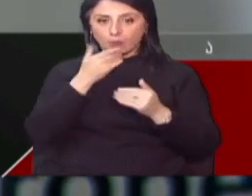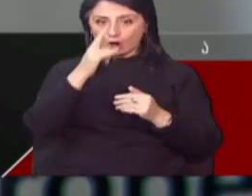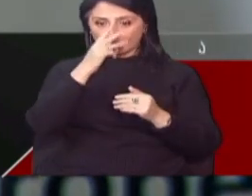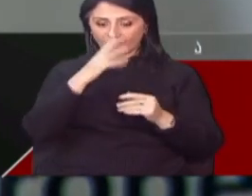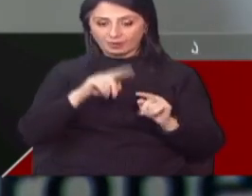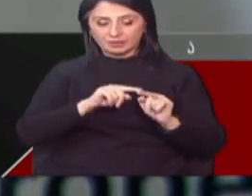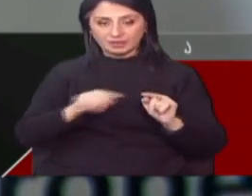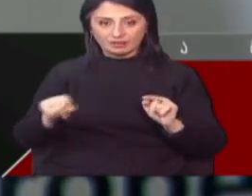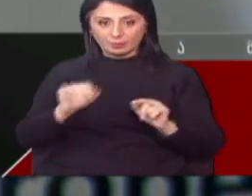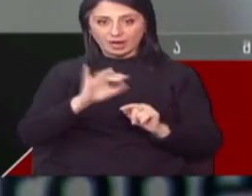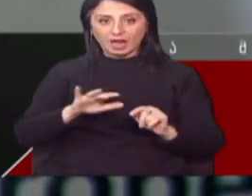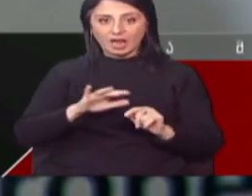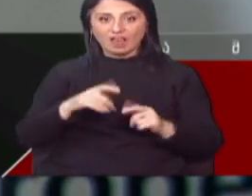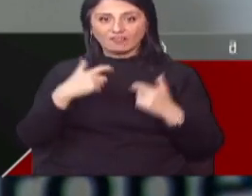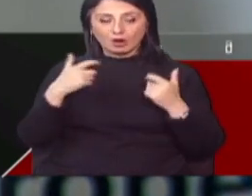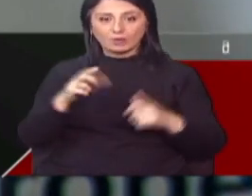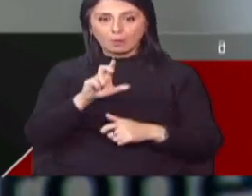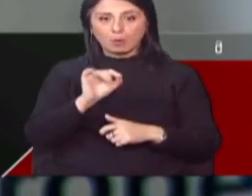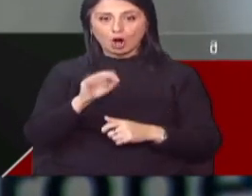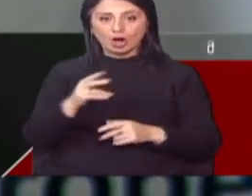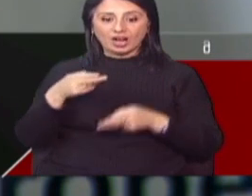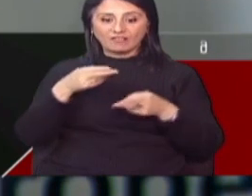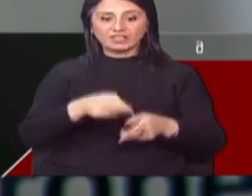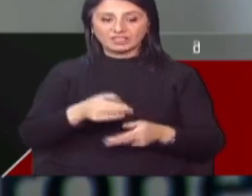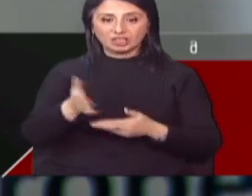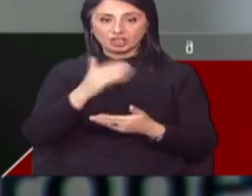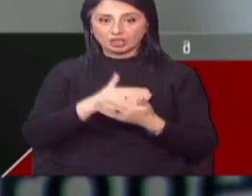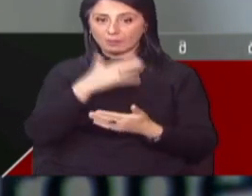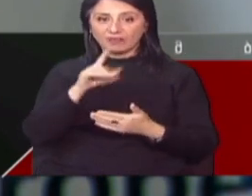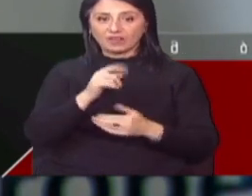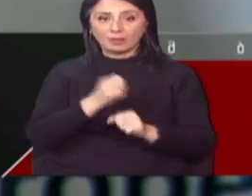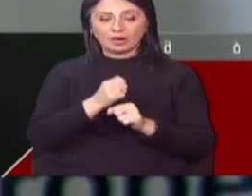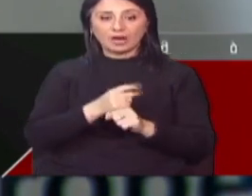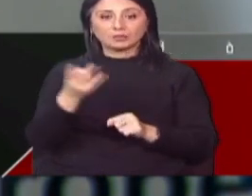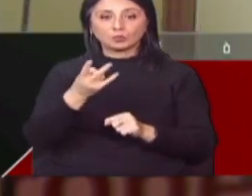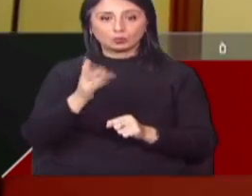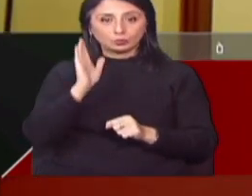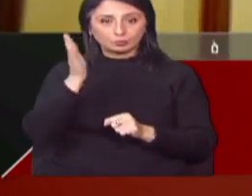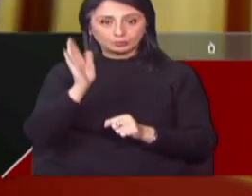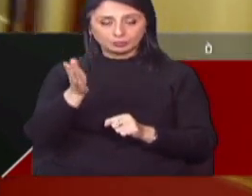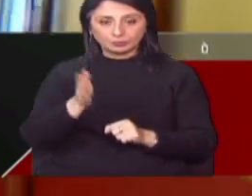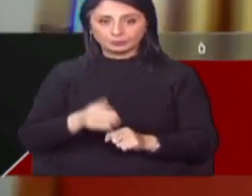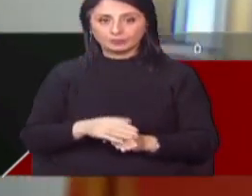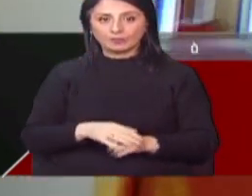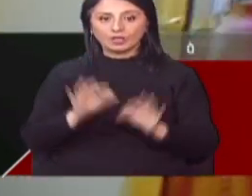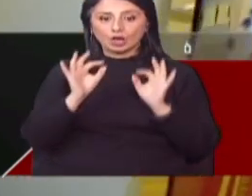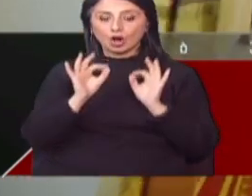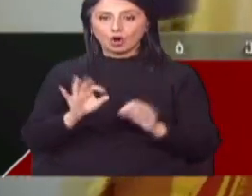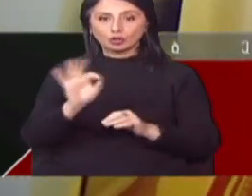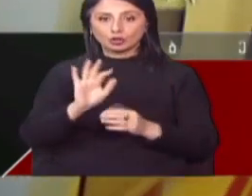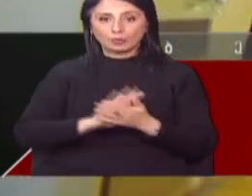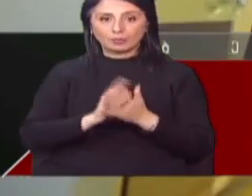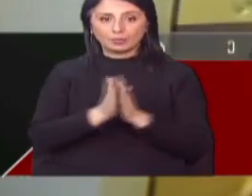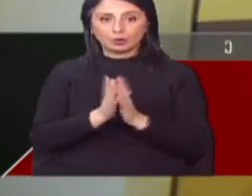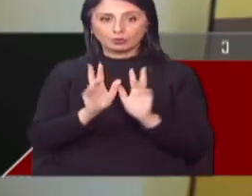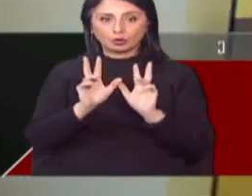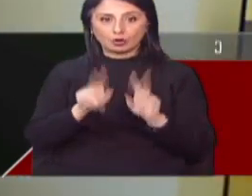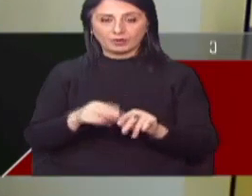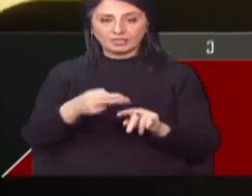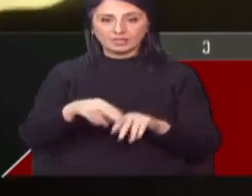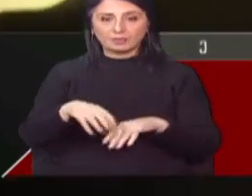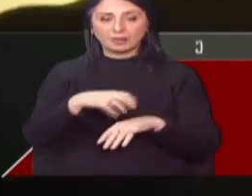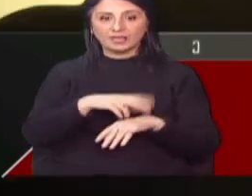izgan malubash. Eurocomisar Josep Borrellis viziti șemdek. Magram peuri ram gasa kete belir ceba. Construcțiul obispiro bazdeben